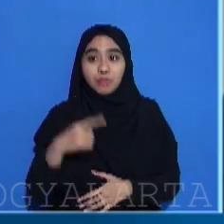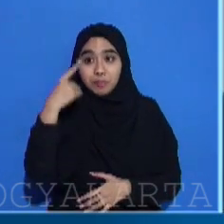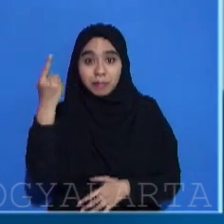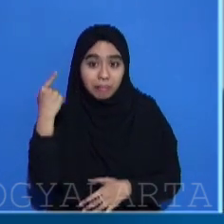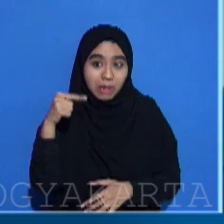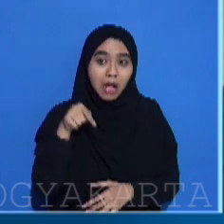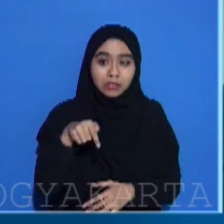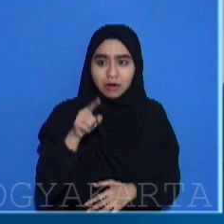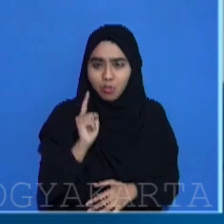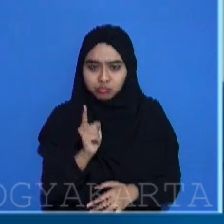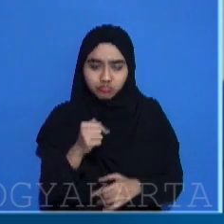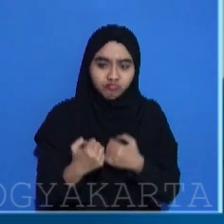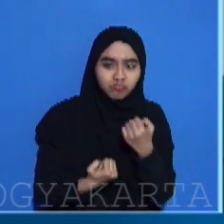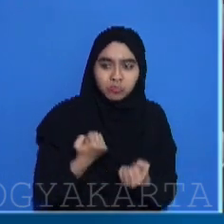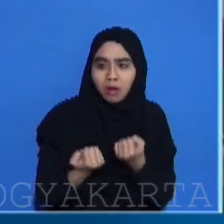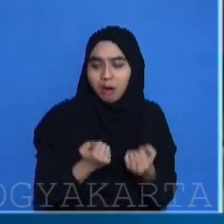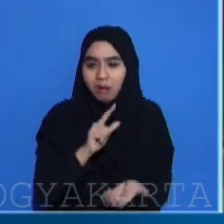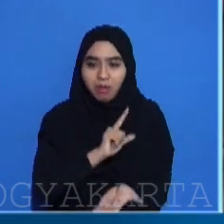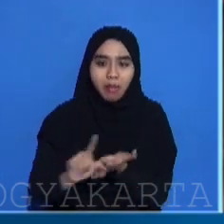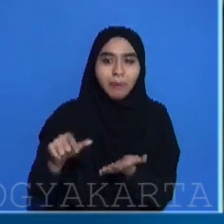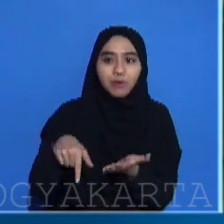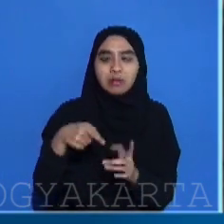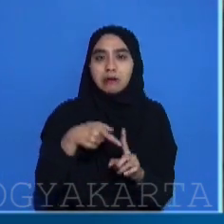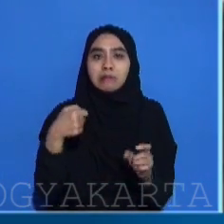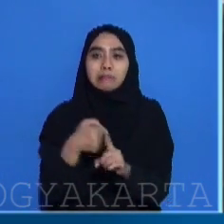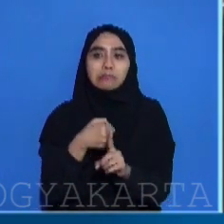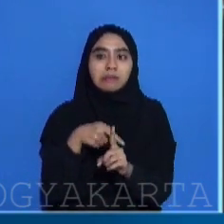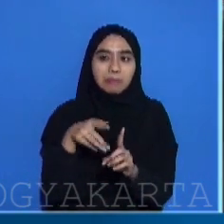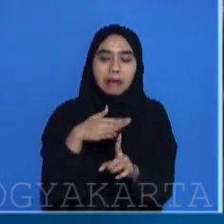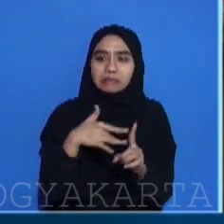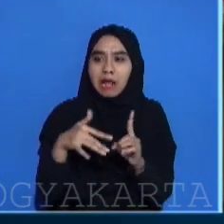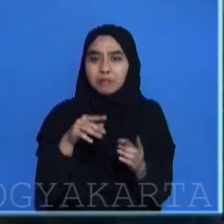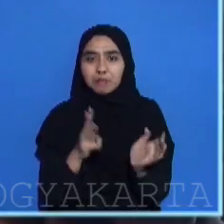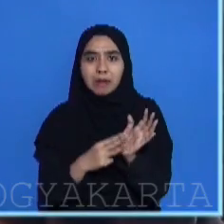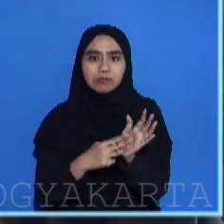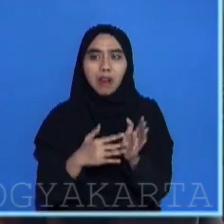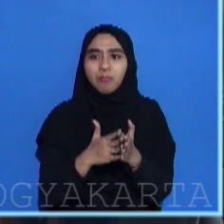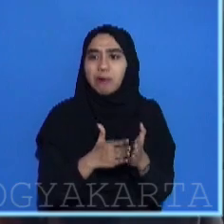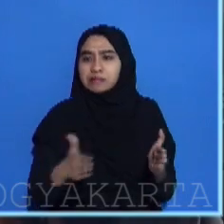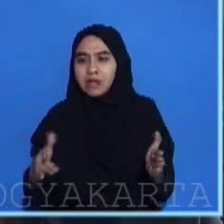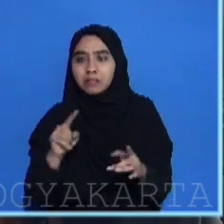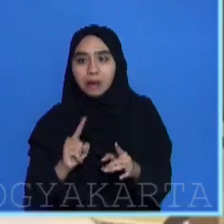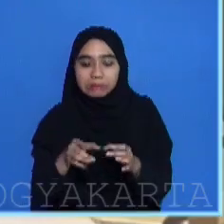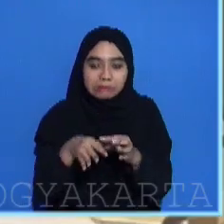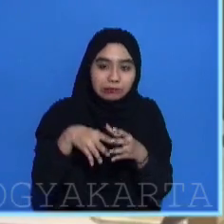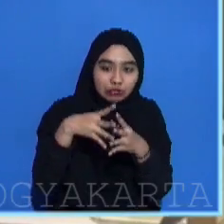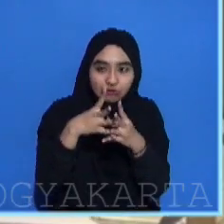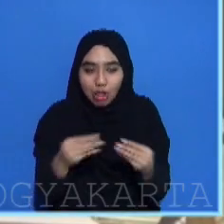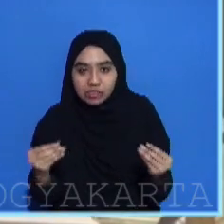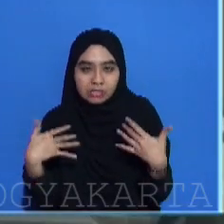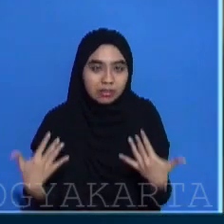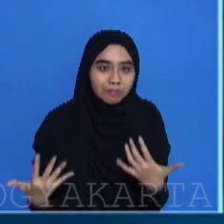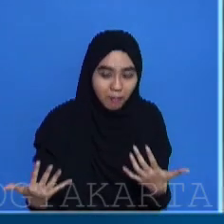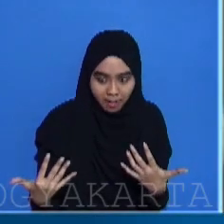Menindaklanjuti laporan dari masyarakat sehingga masalahnya tidak berkepanjangan dan segera diselesaikan baru kita